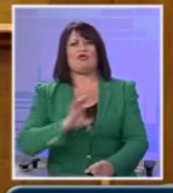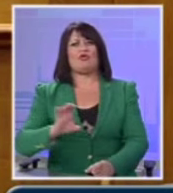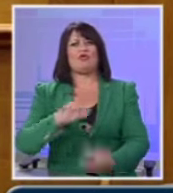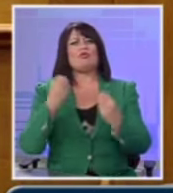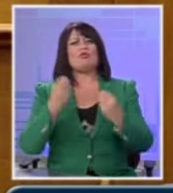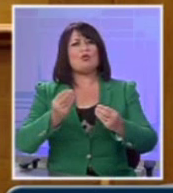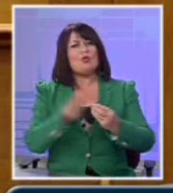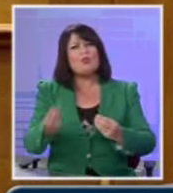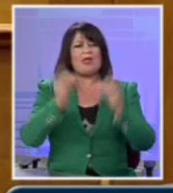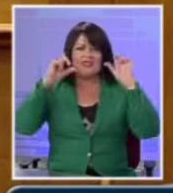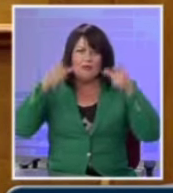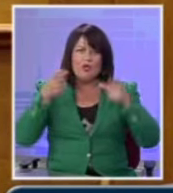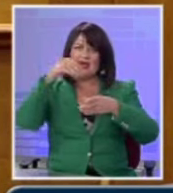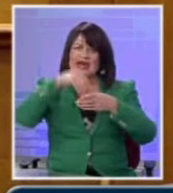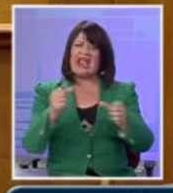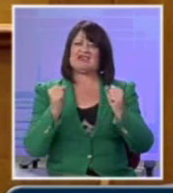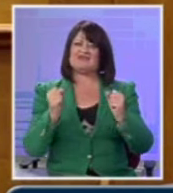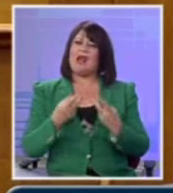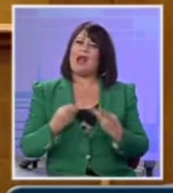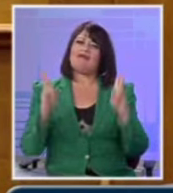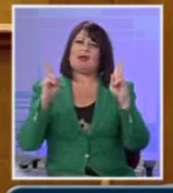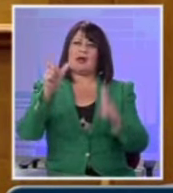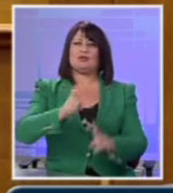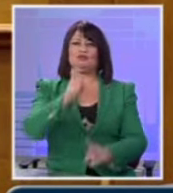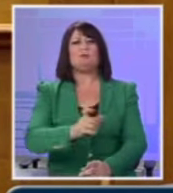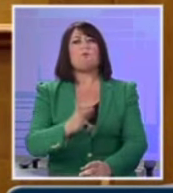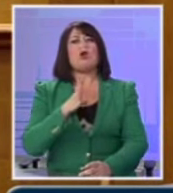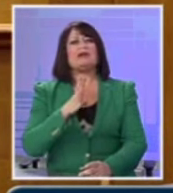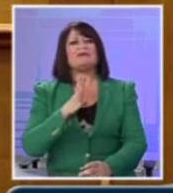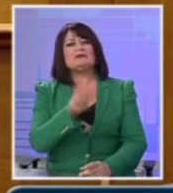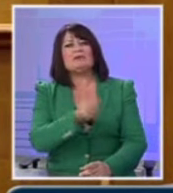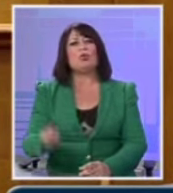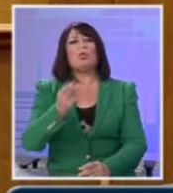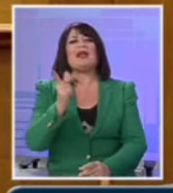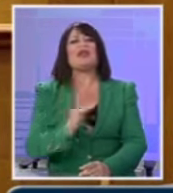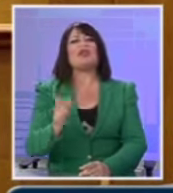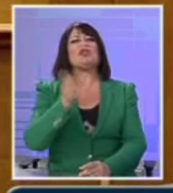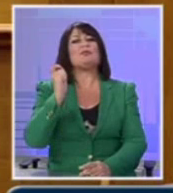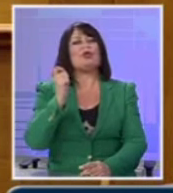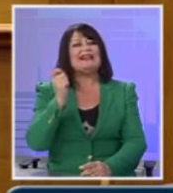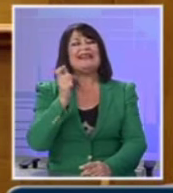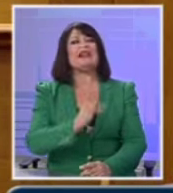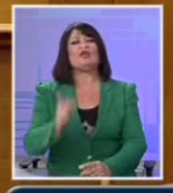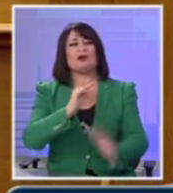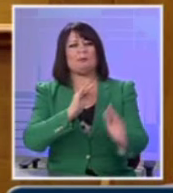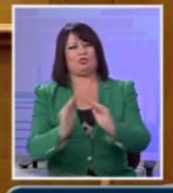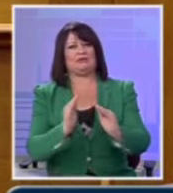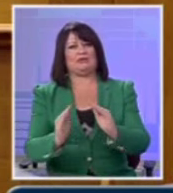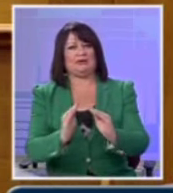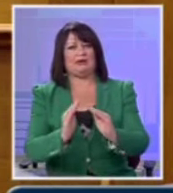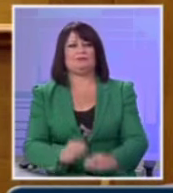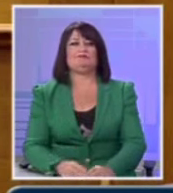περισσότερη δημοκρατία και ασφάλεια και ελευθερία για τον πολίτη, με περισσότερη κοινωνική πολιτική και κοινωνικές διασφαλίσεις,